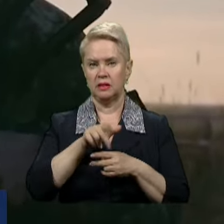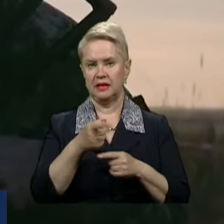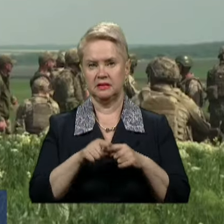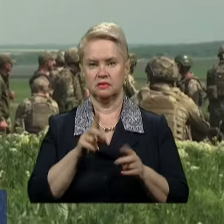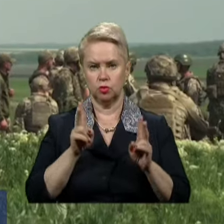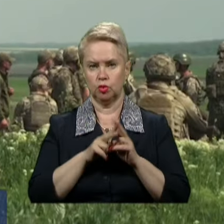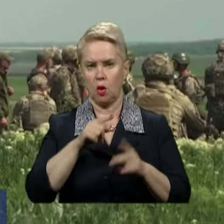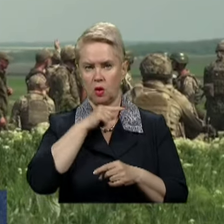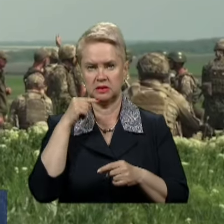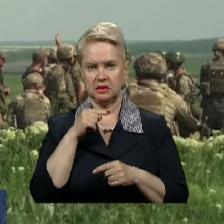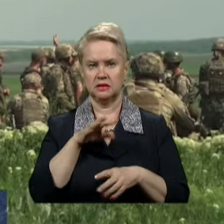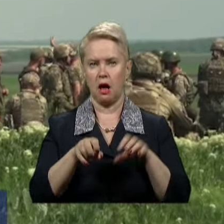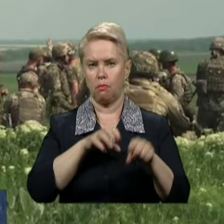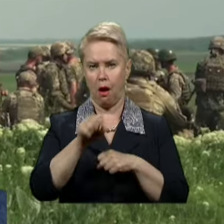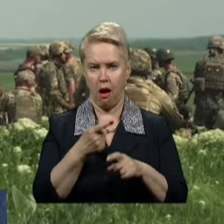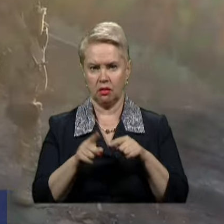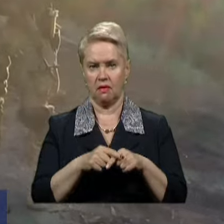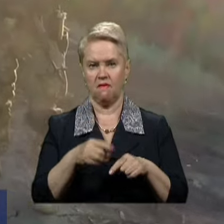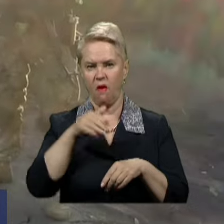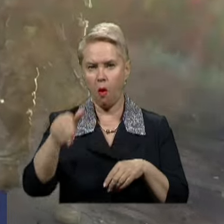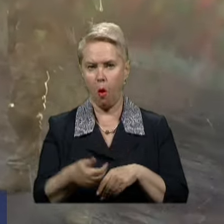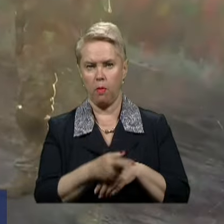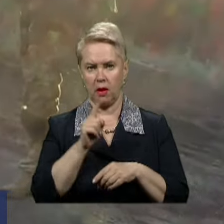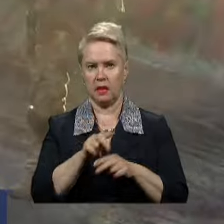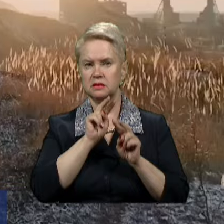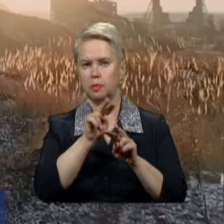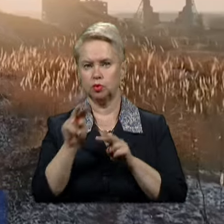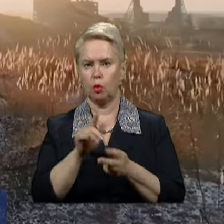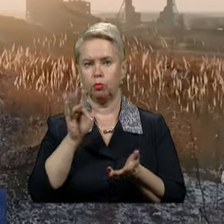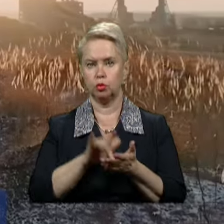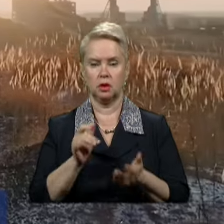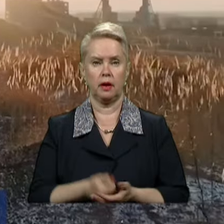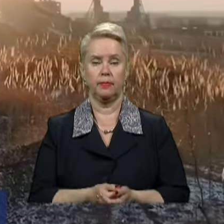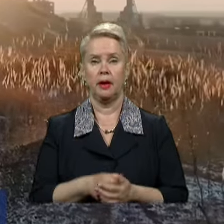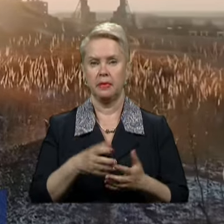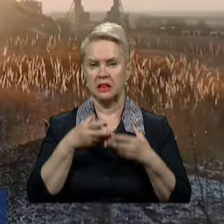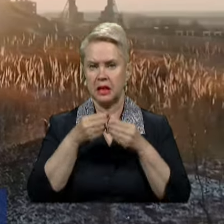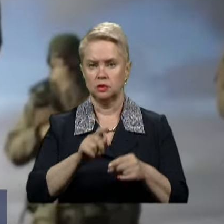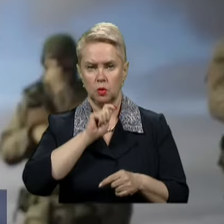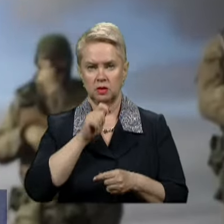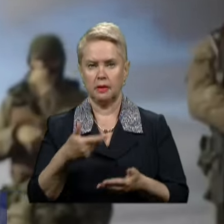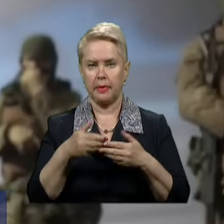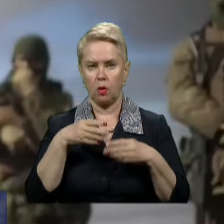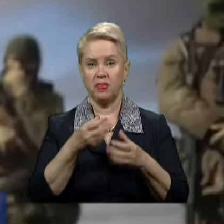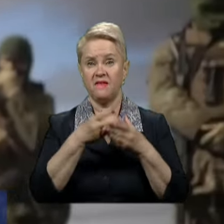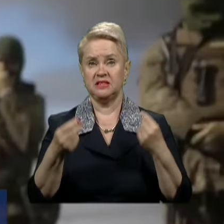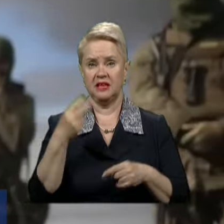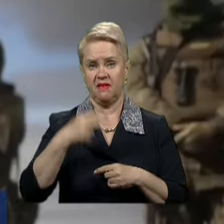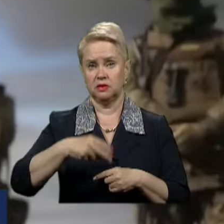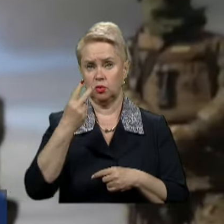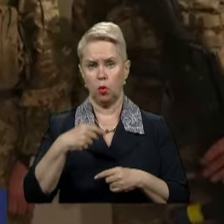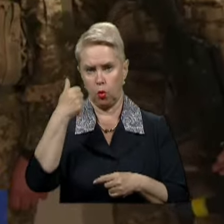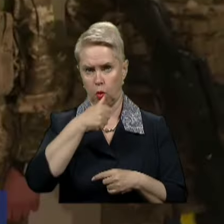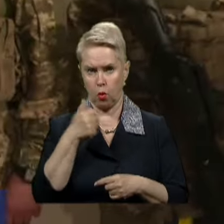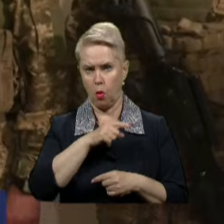доводиться зустрічати російських загарбників в окопах та на спостережних пунктах. Під натиском української піхоти навесні